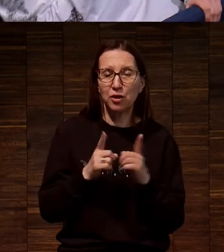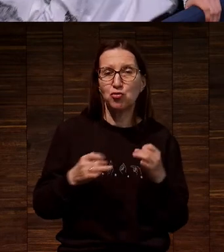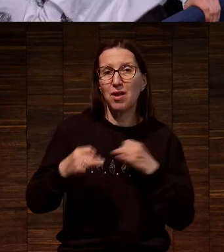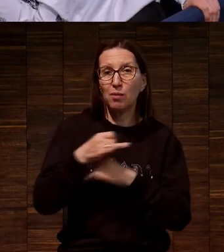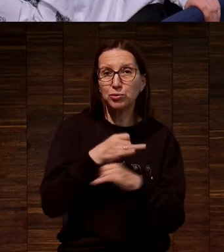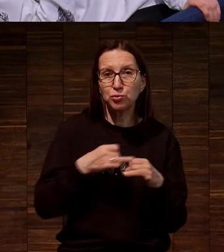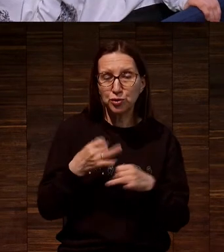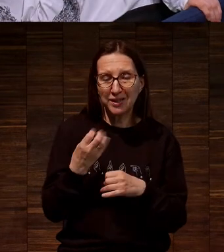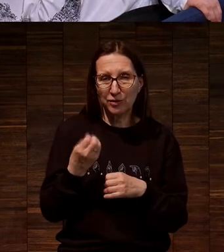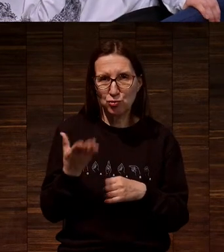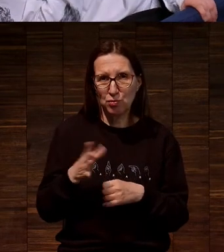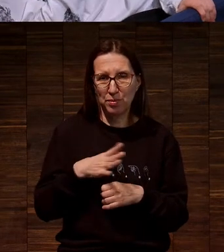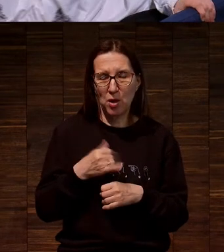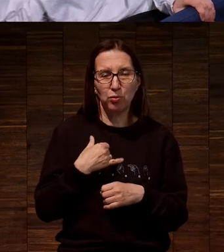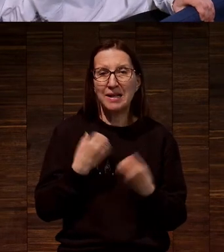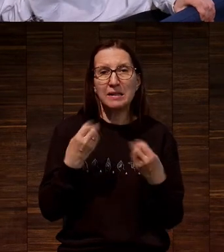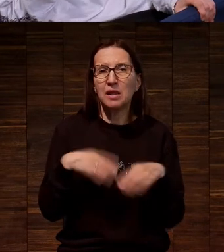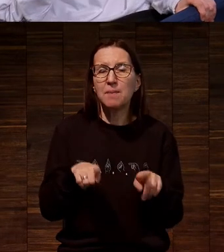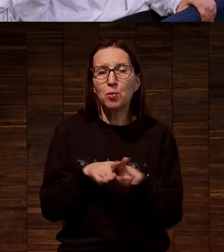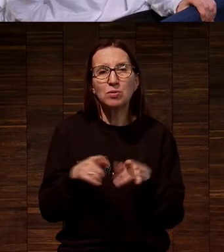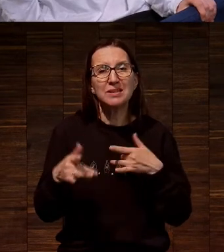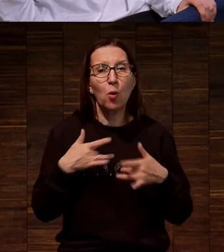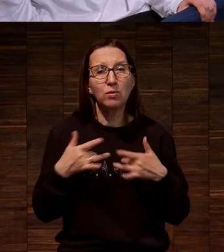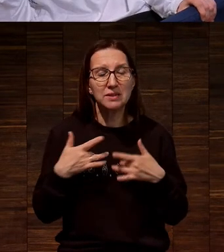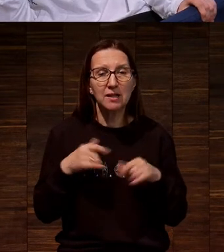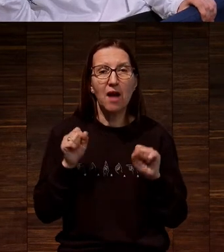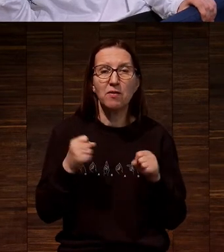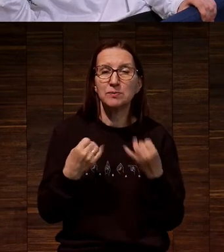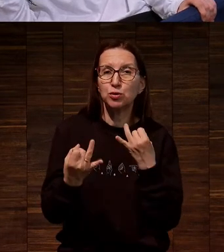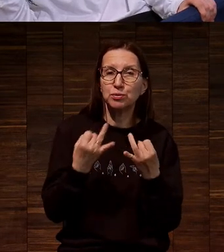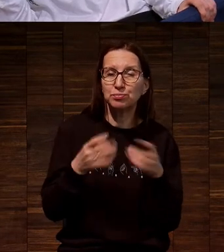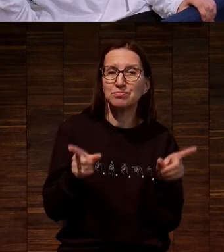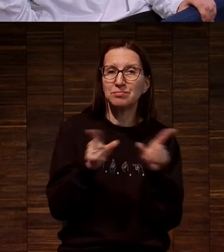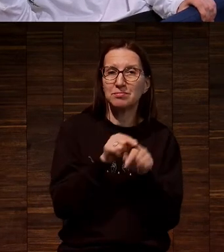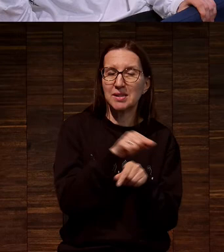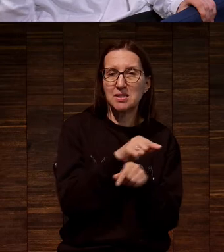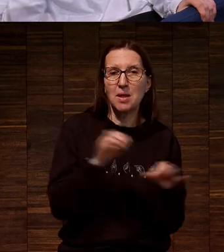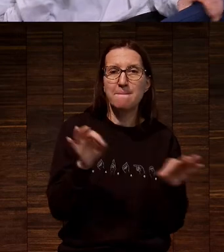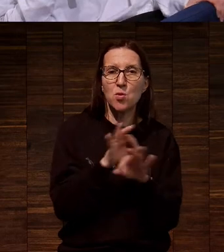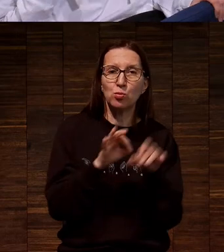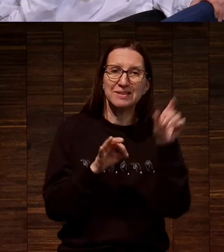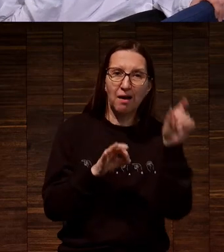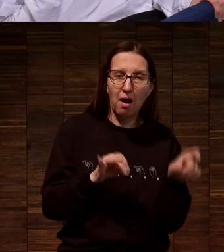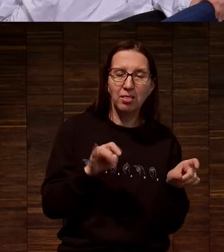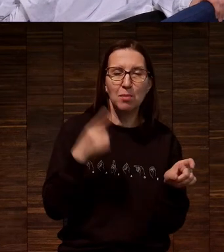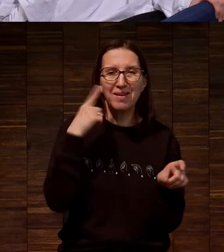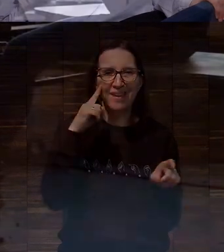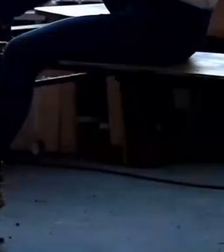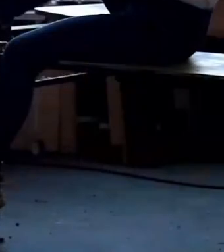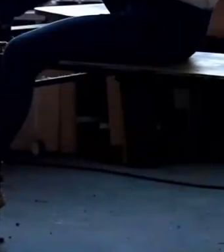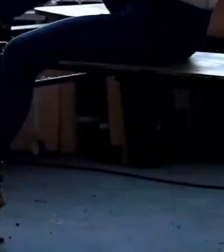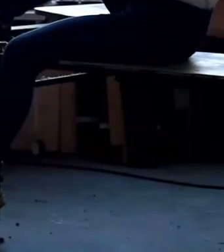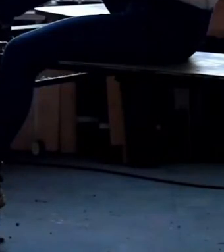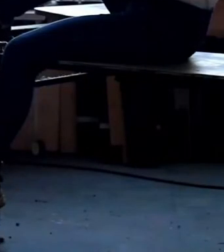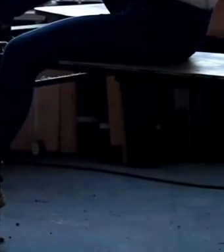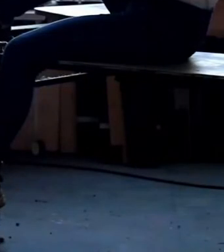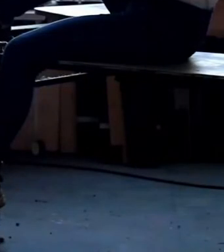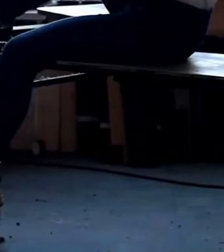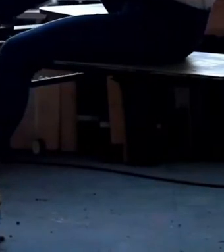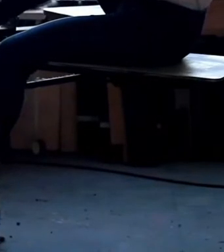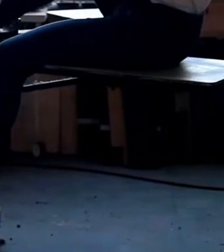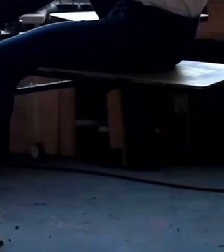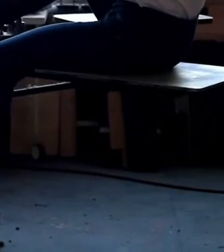То есть это был не просто концерт, а возможность пообщаться с музыкантами и с композиторами. Не